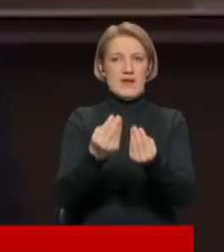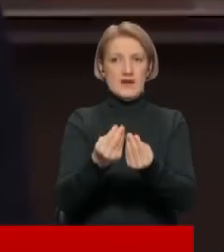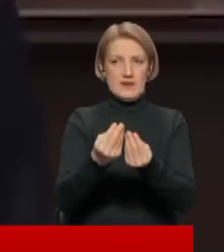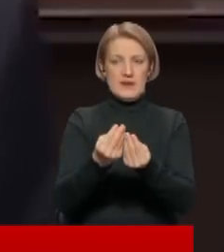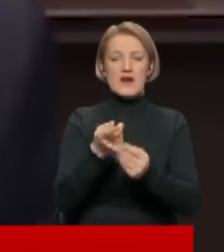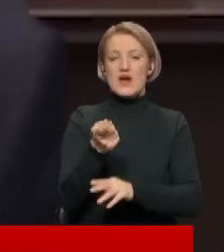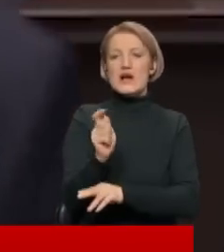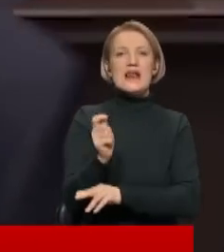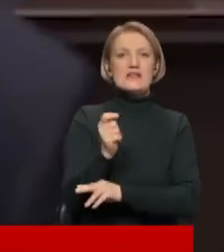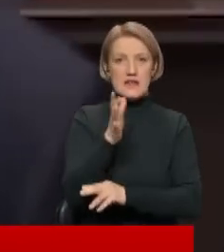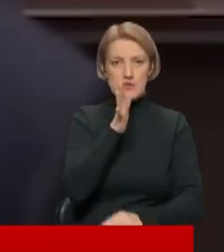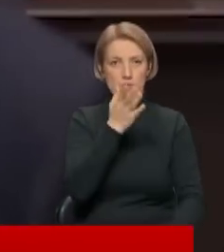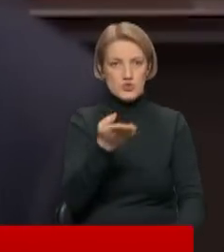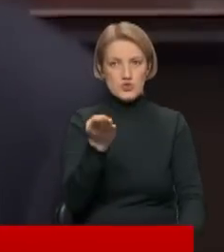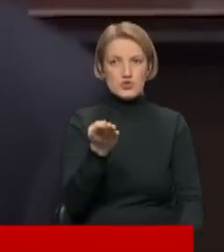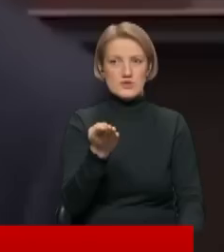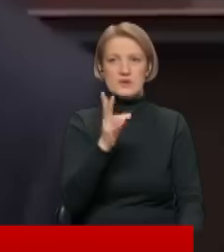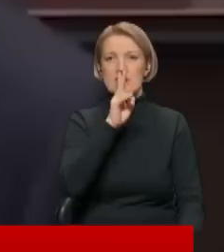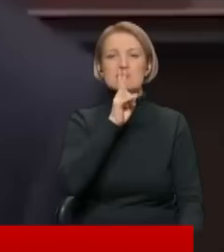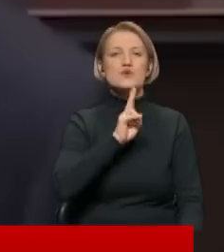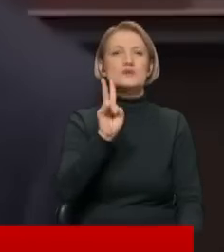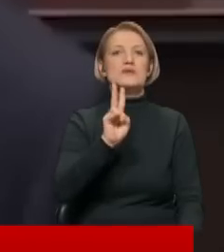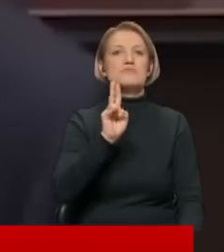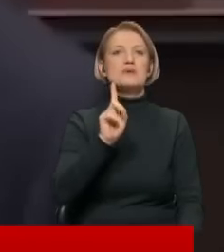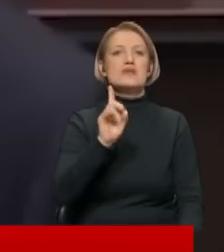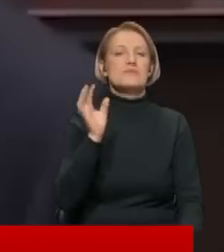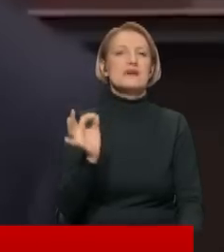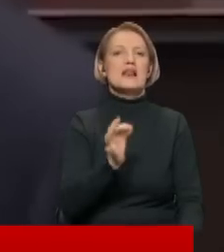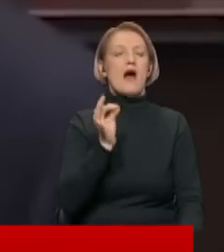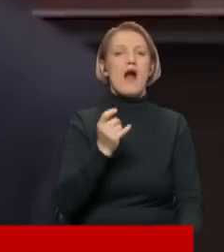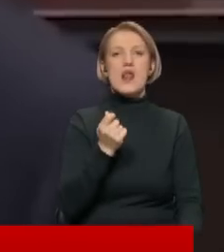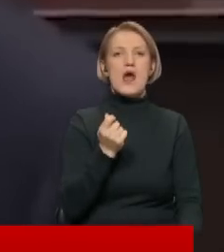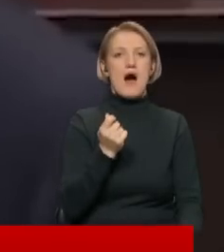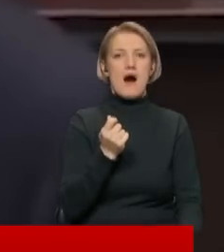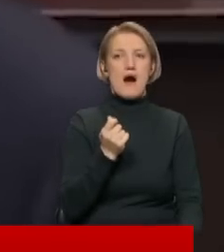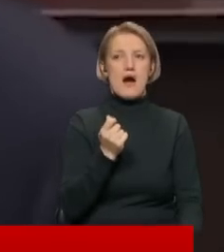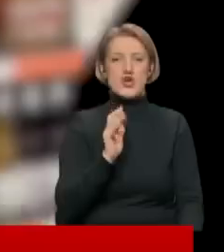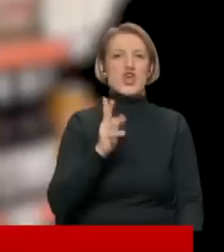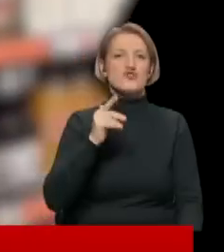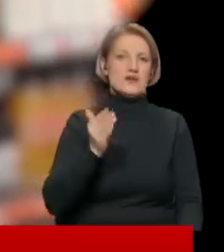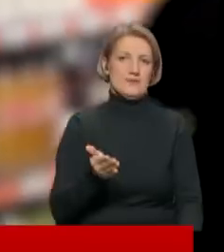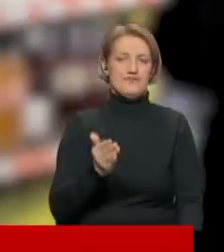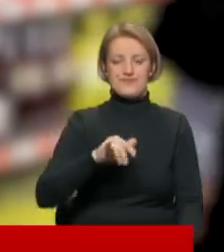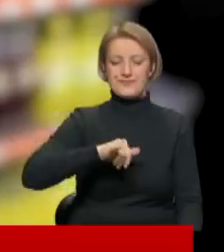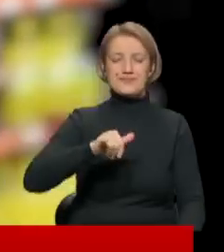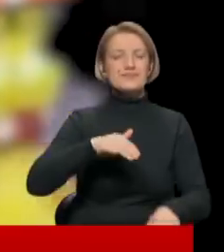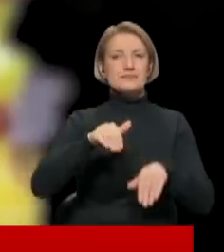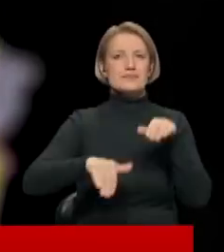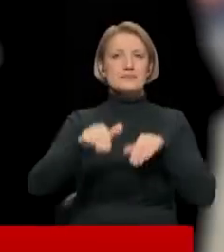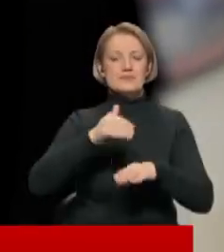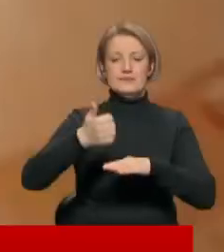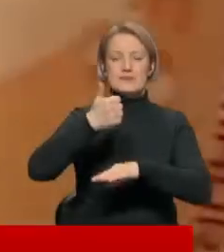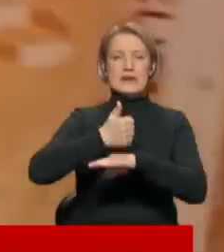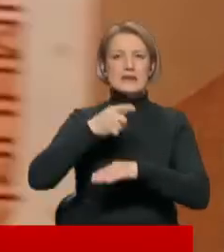Kredi miktarını biliyor musunuz 221 milyar lirayı geçmiştir yaklaşan seçimle